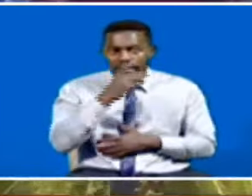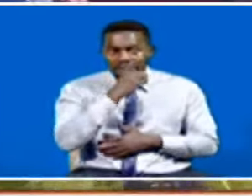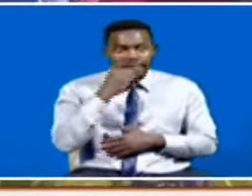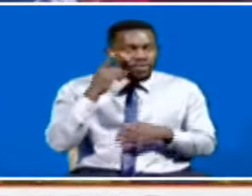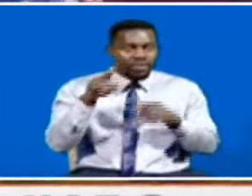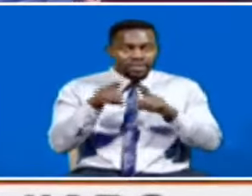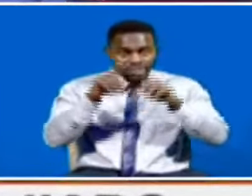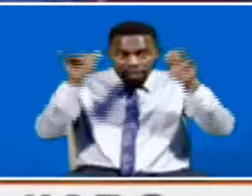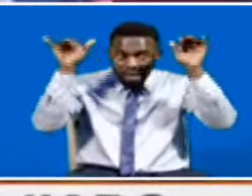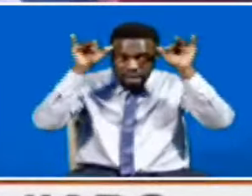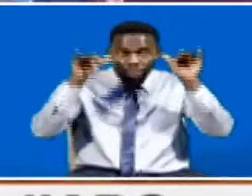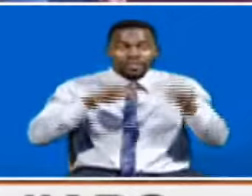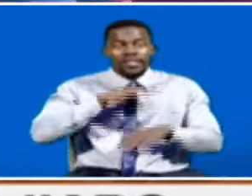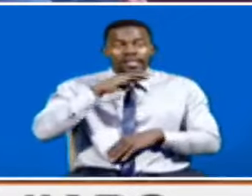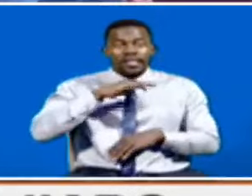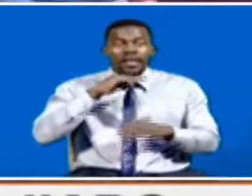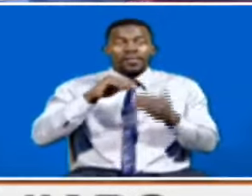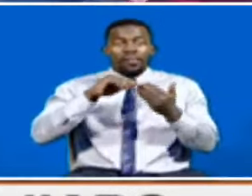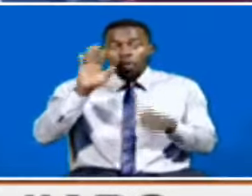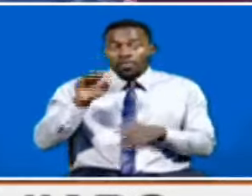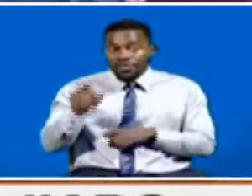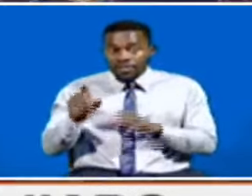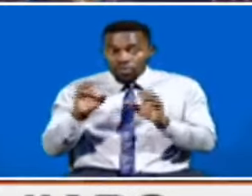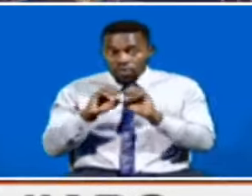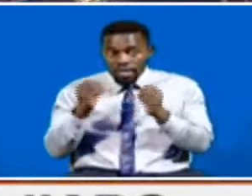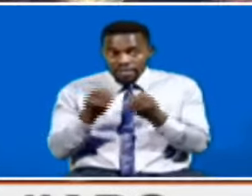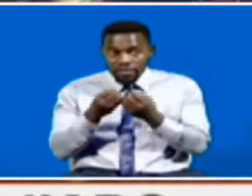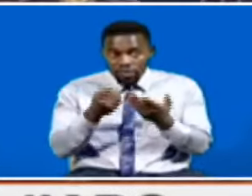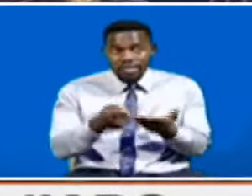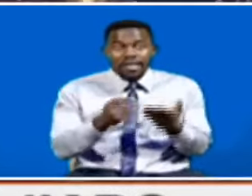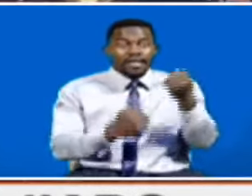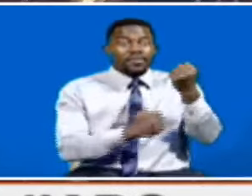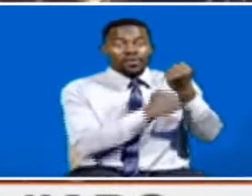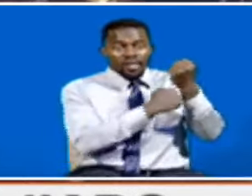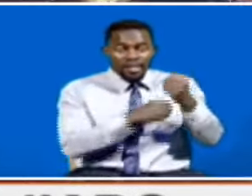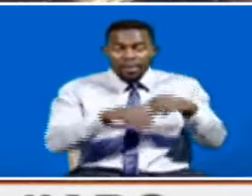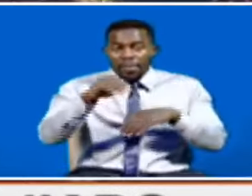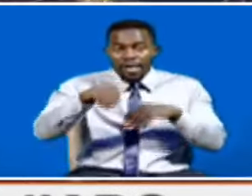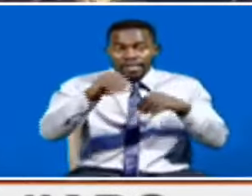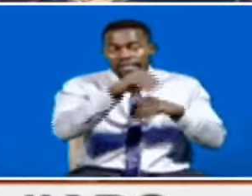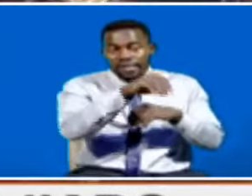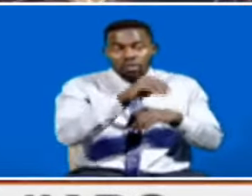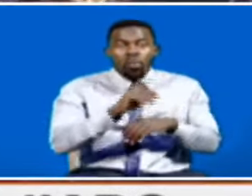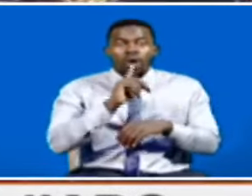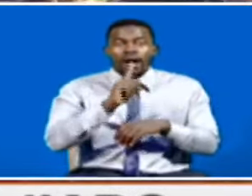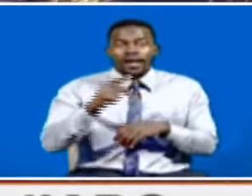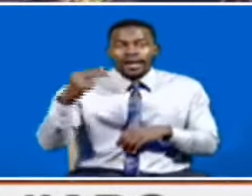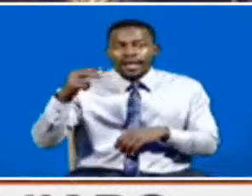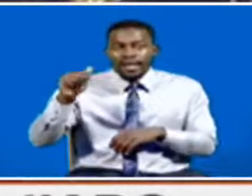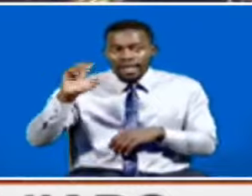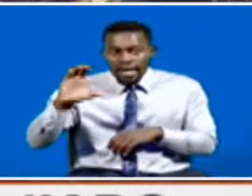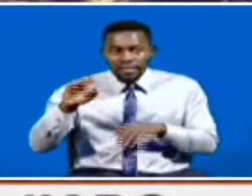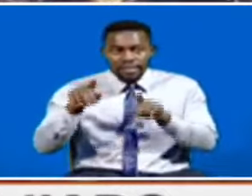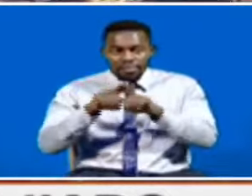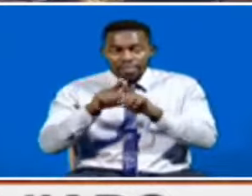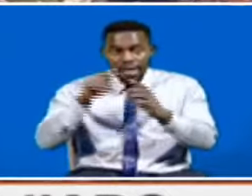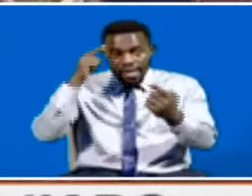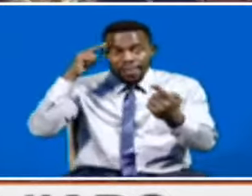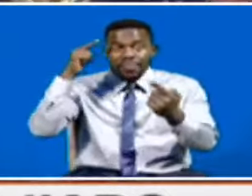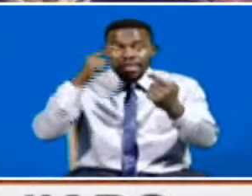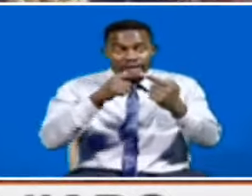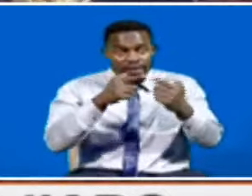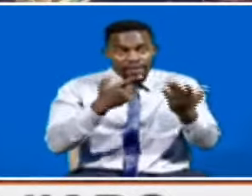kuangamia. Nyasi hiyo ya kipekee na ambayo imepandwa kwenye shamba la ekari 100 inaenea hata kukiwa na